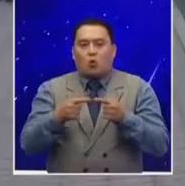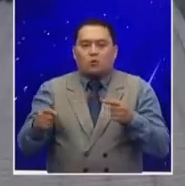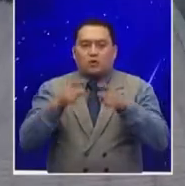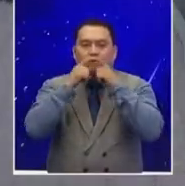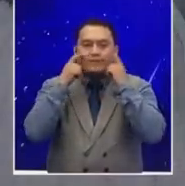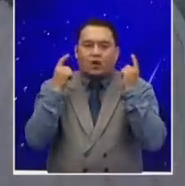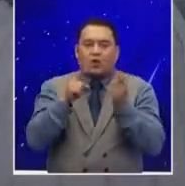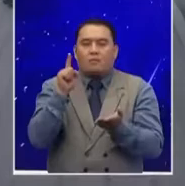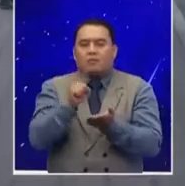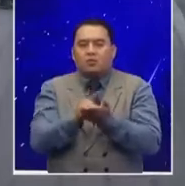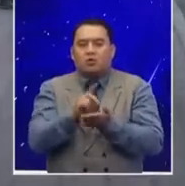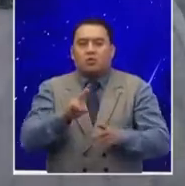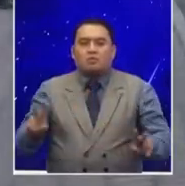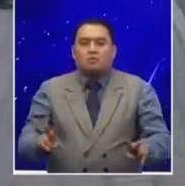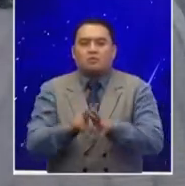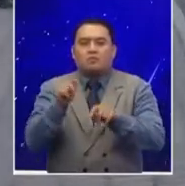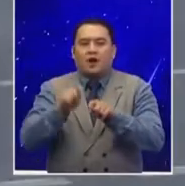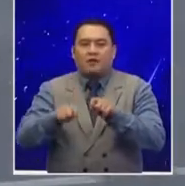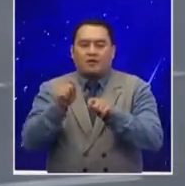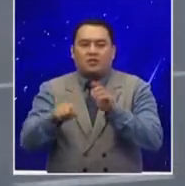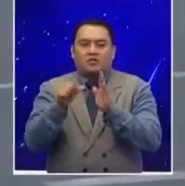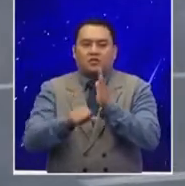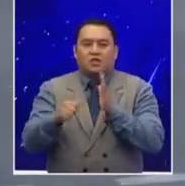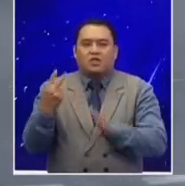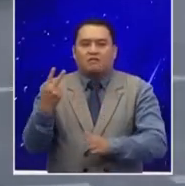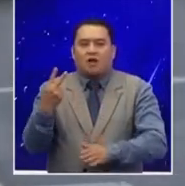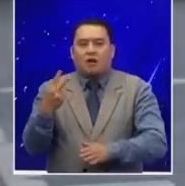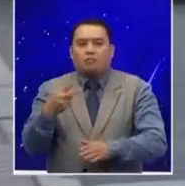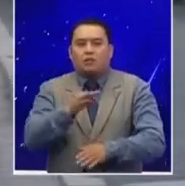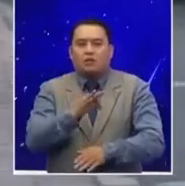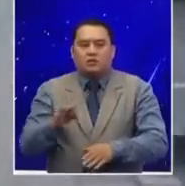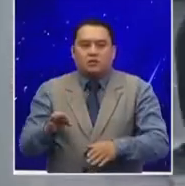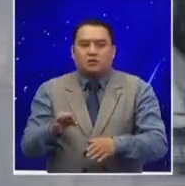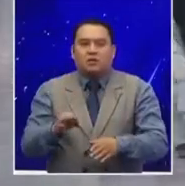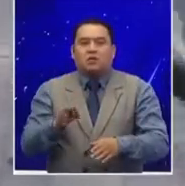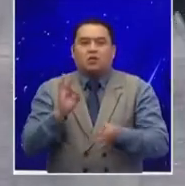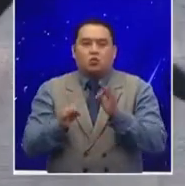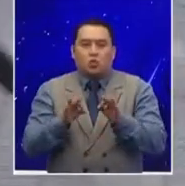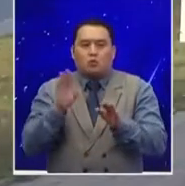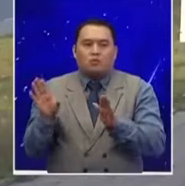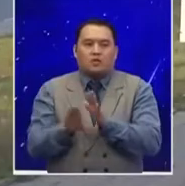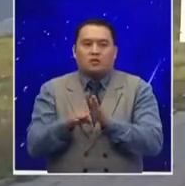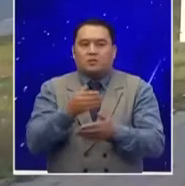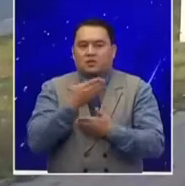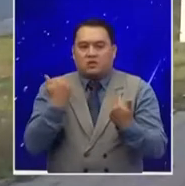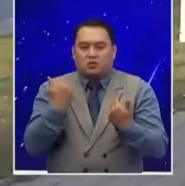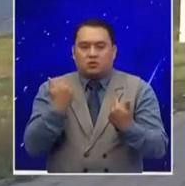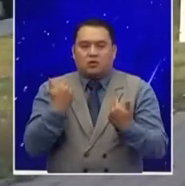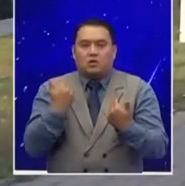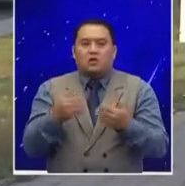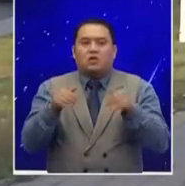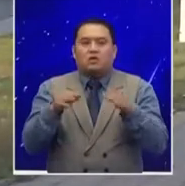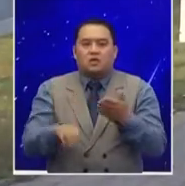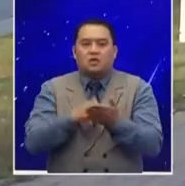К сожалению, проверка города Нур-Султан показала, что 62% действующих объектов не соблюдают санитарно-эпидемиологические требования. По